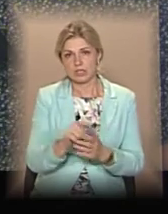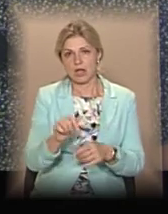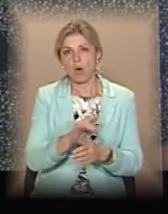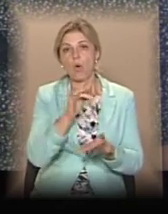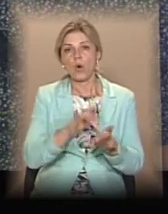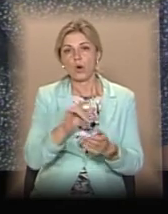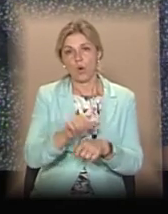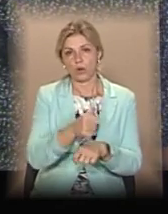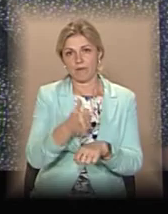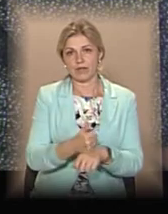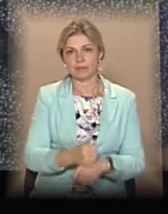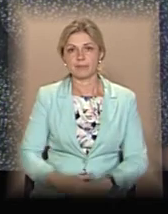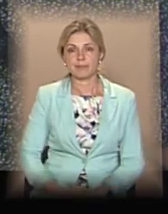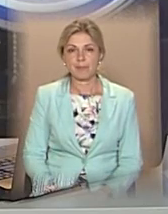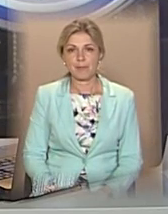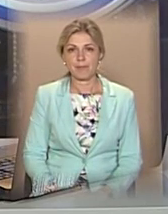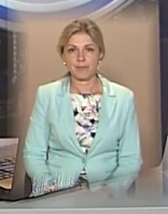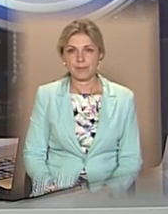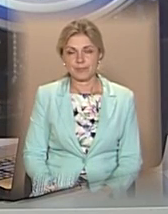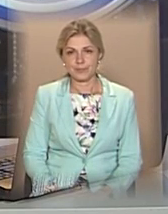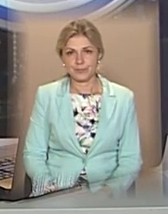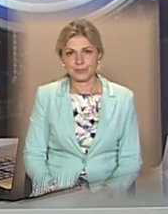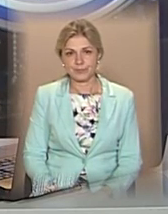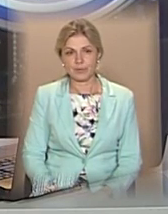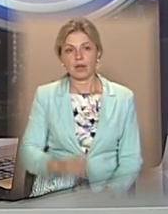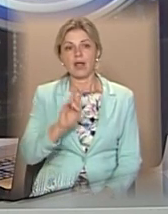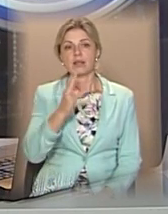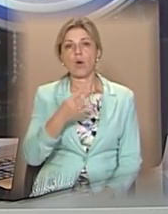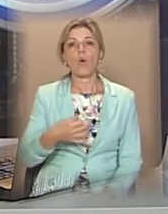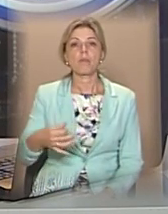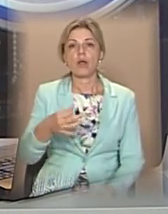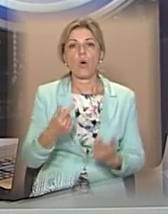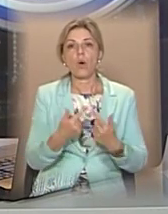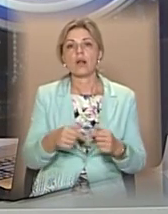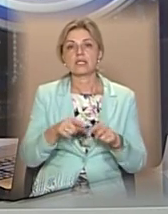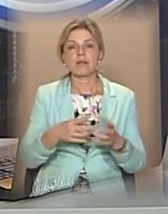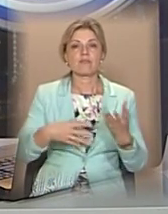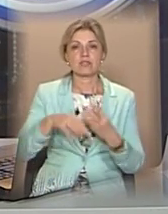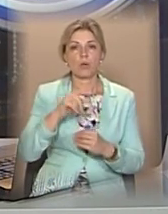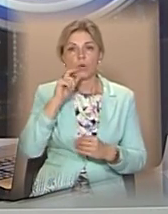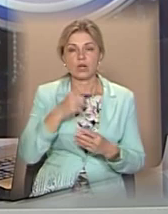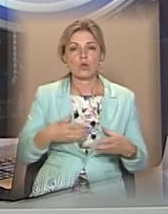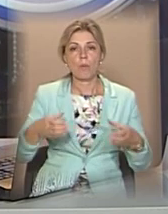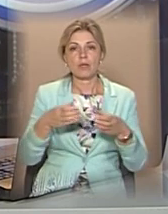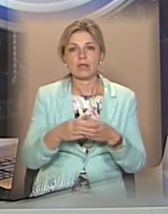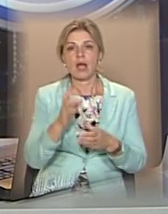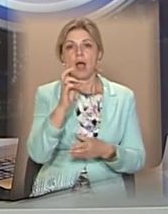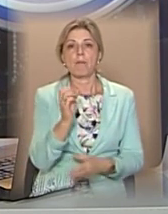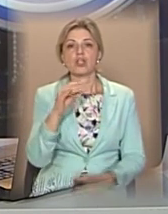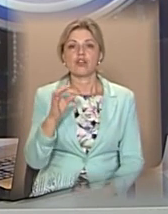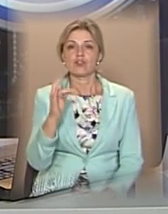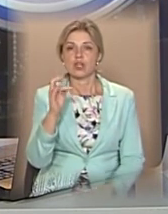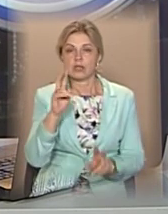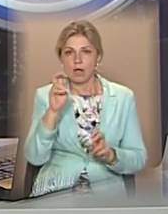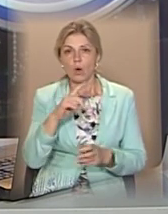Олександр Попов, телевізійні новини Миколаївщини. Миколаївська обласна організація «Всеукраїнське об'єднання «Батьківщина» затвердила